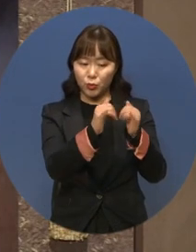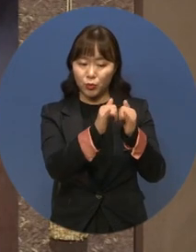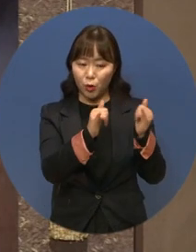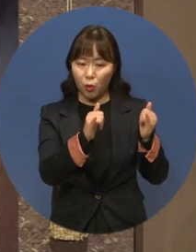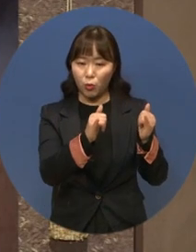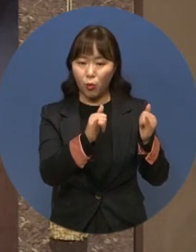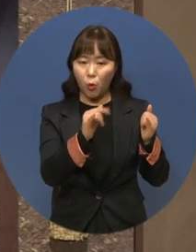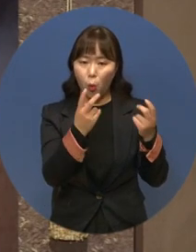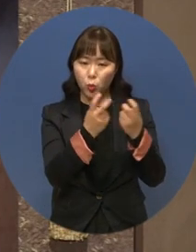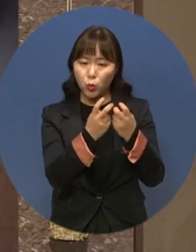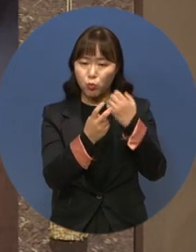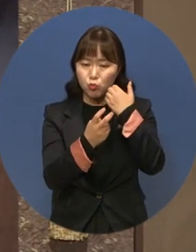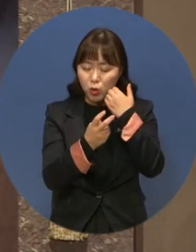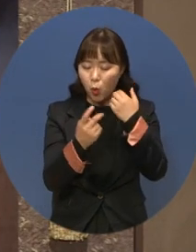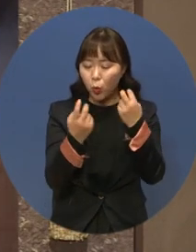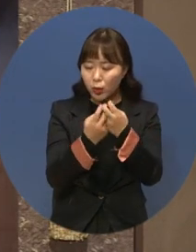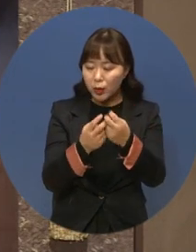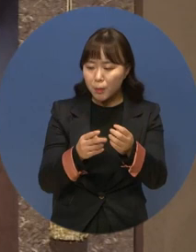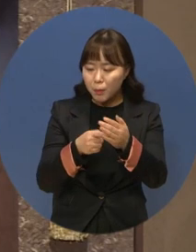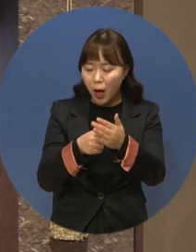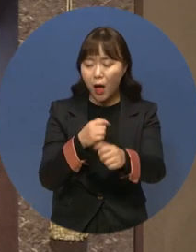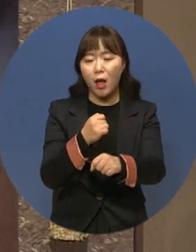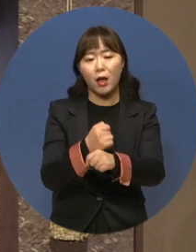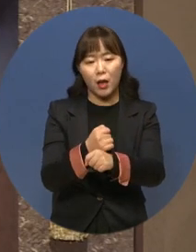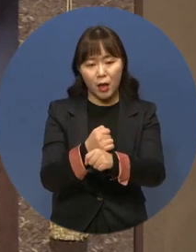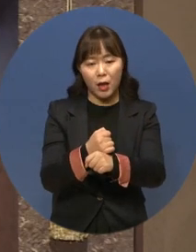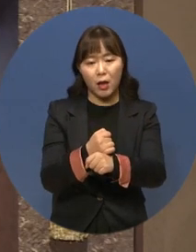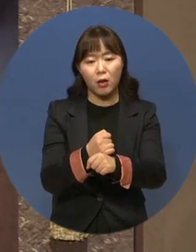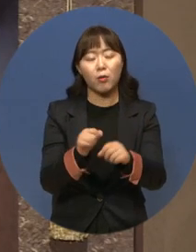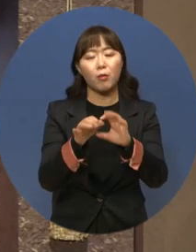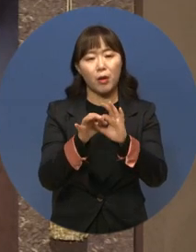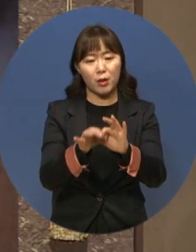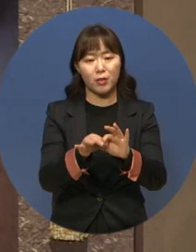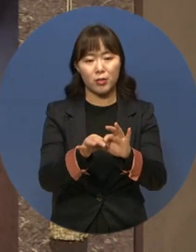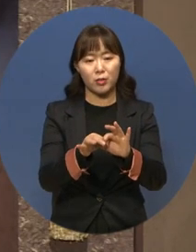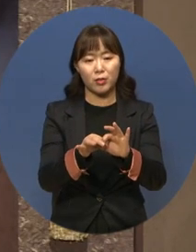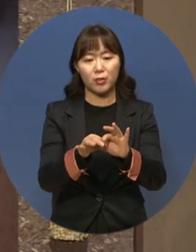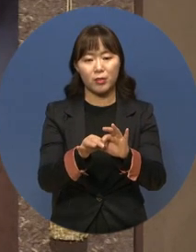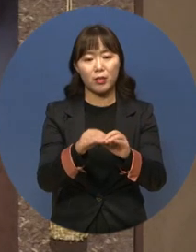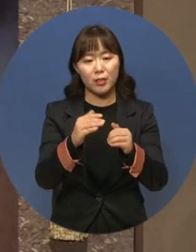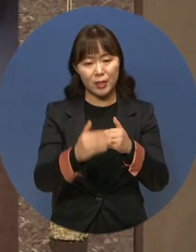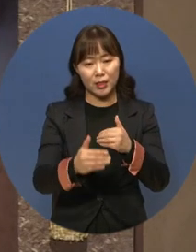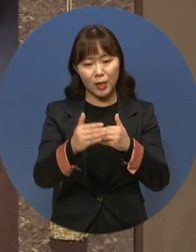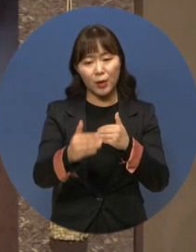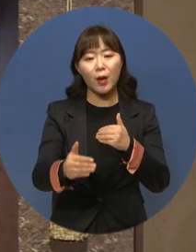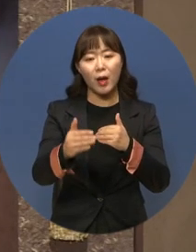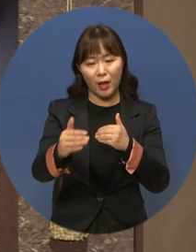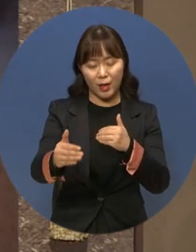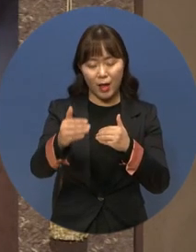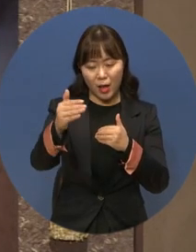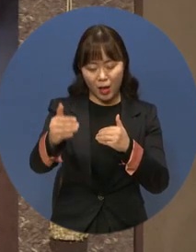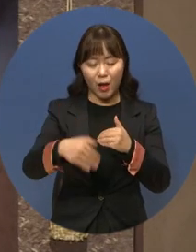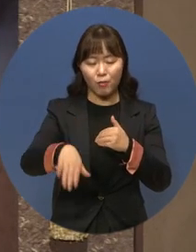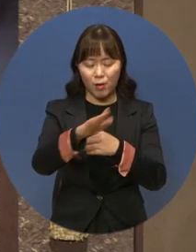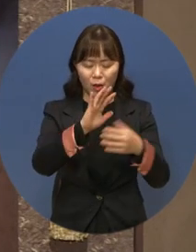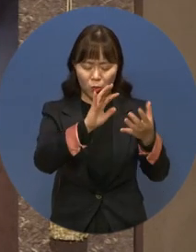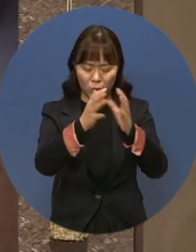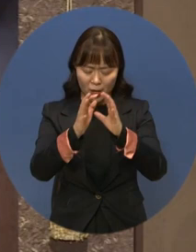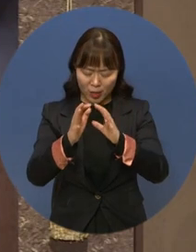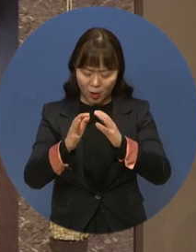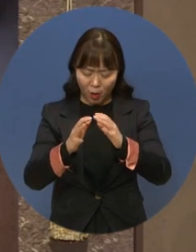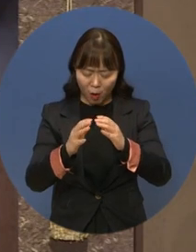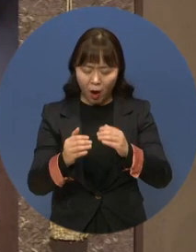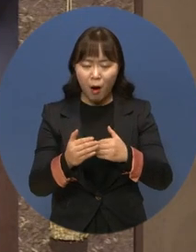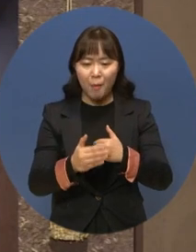어떠한 방법으로 누구하고 어떻게 진행할 것인가 네. 이제 요 부분들은 이제 진행 과정에 저희가 논의해가지고